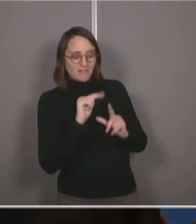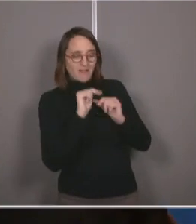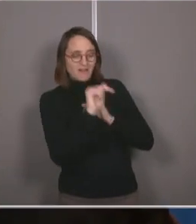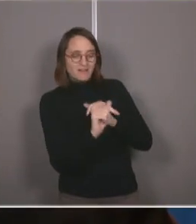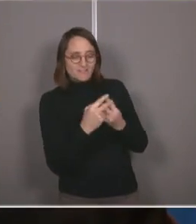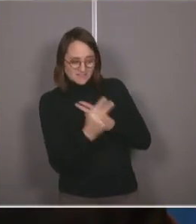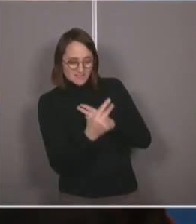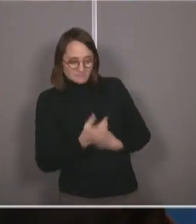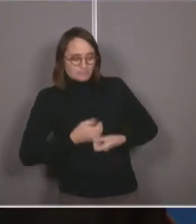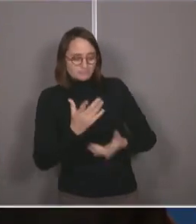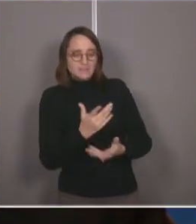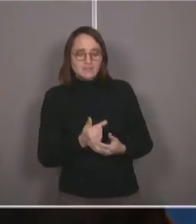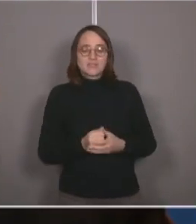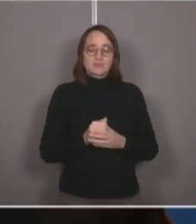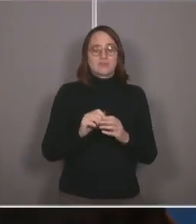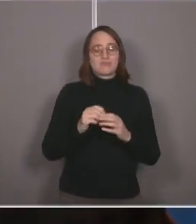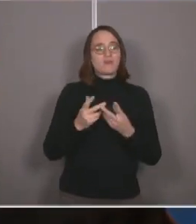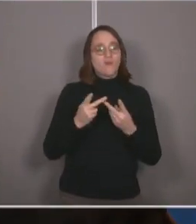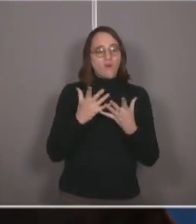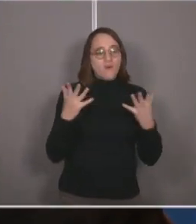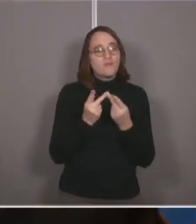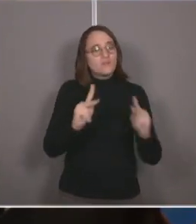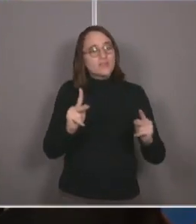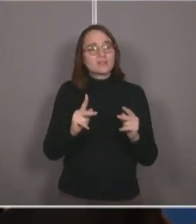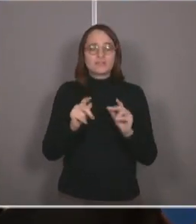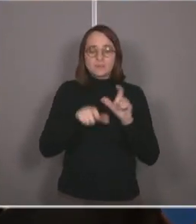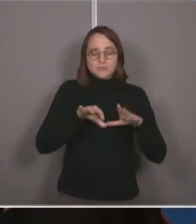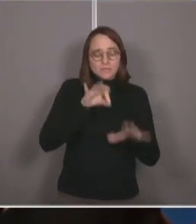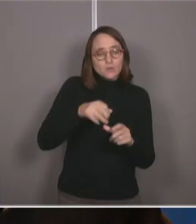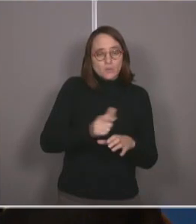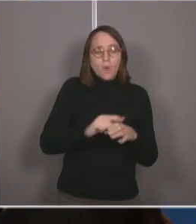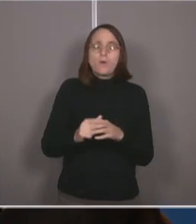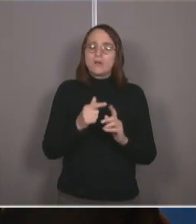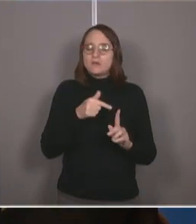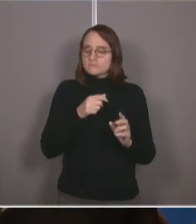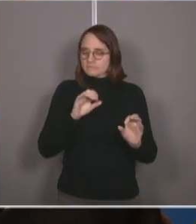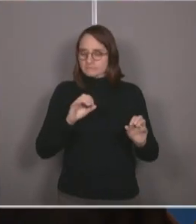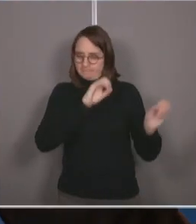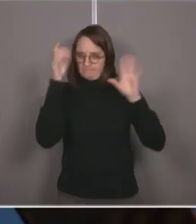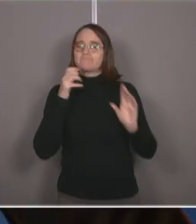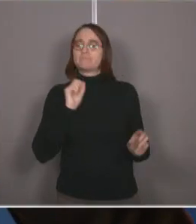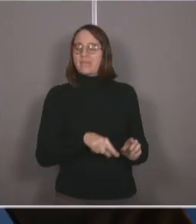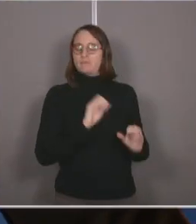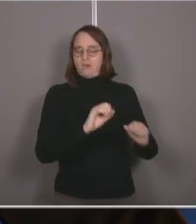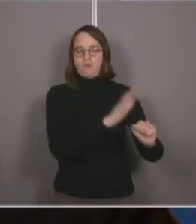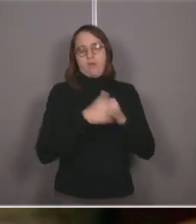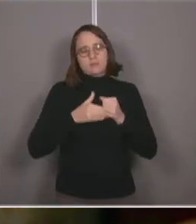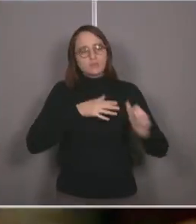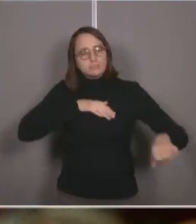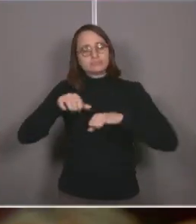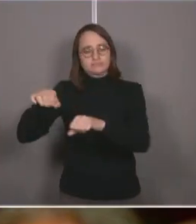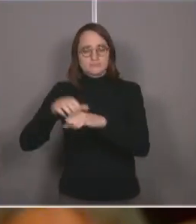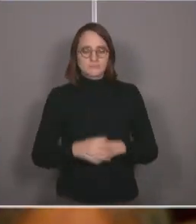les collectivités territoriales sont vus comme des moteurs pour faire avancer cette lutte contre le réchauffement climatique. Merci. Je vous remercie. Merci